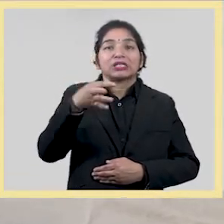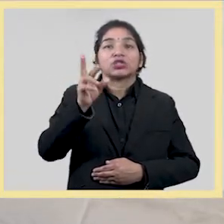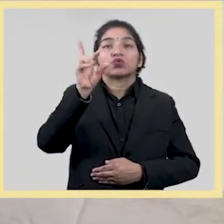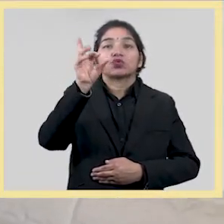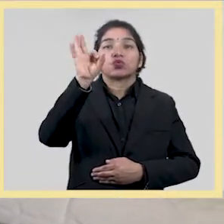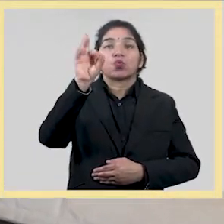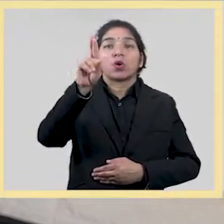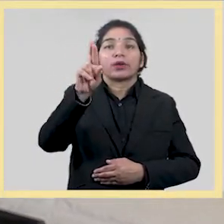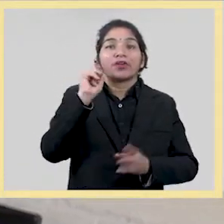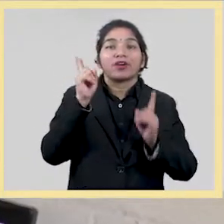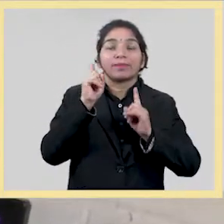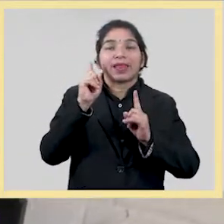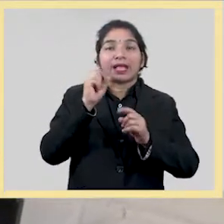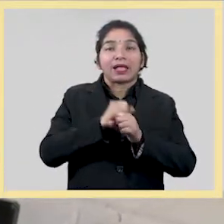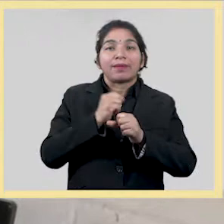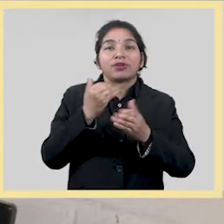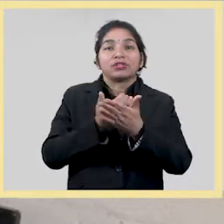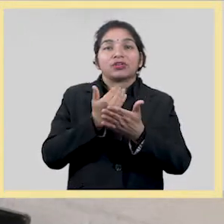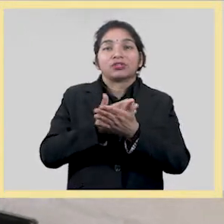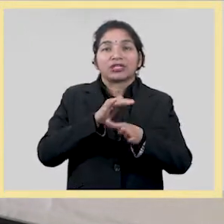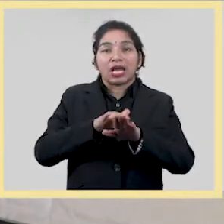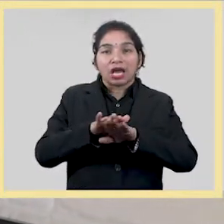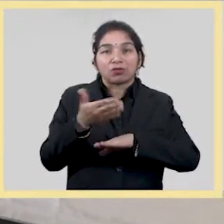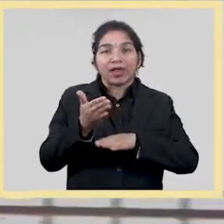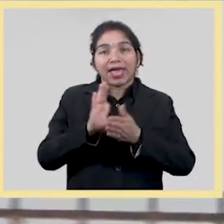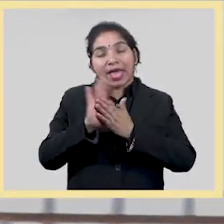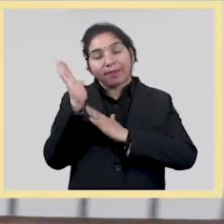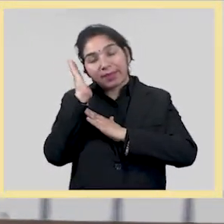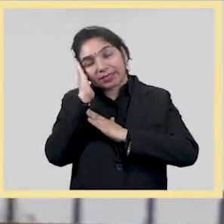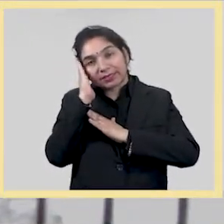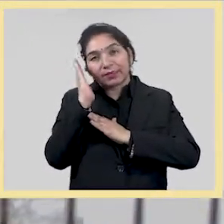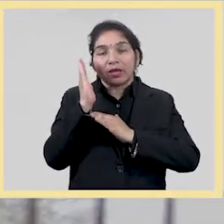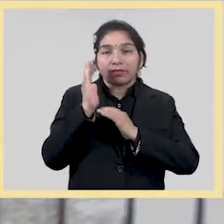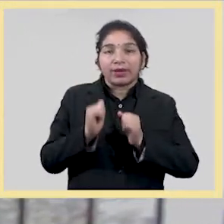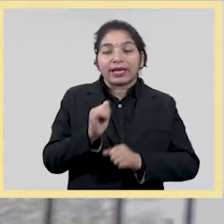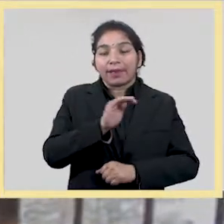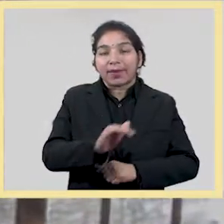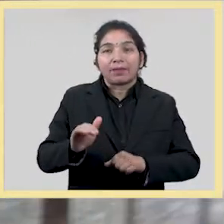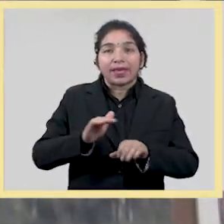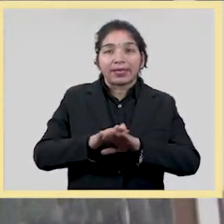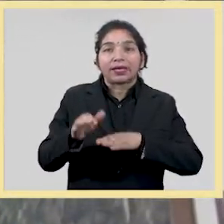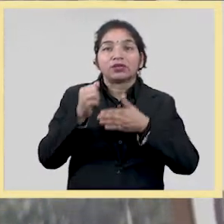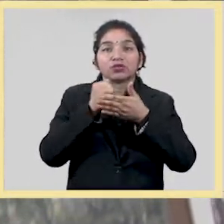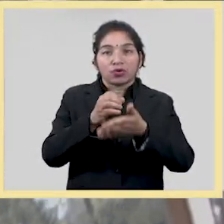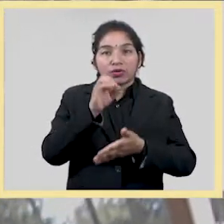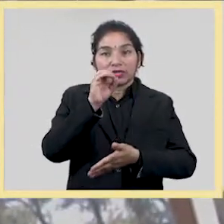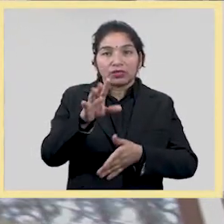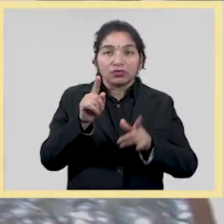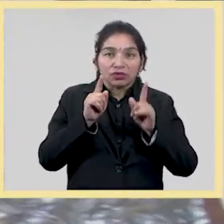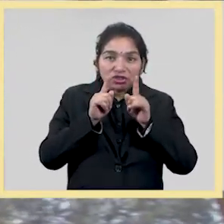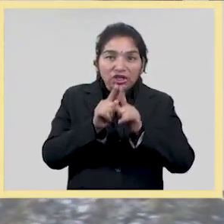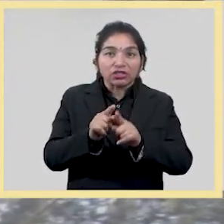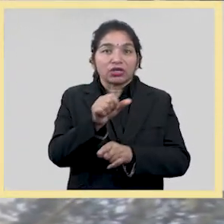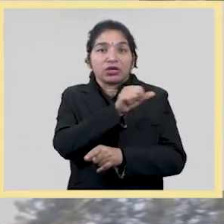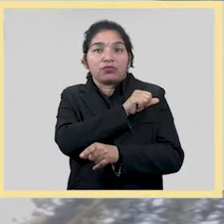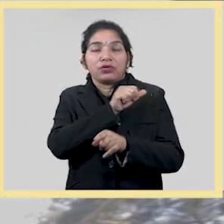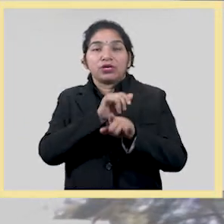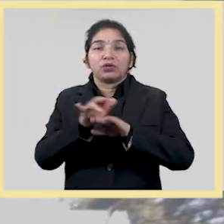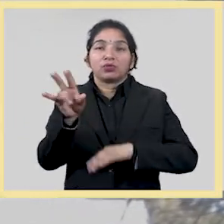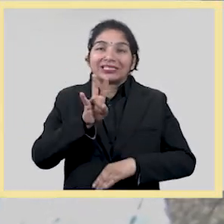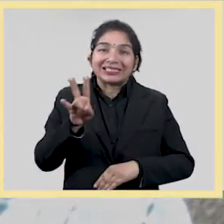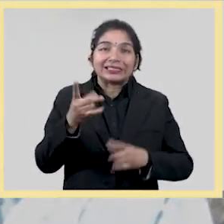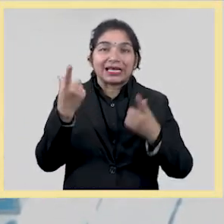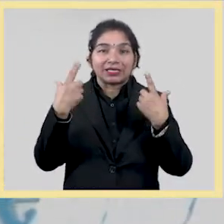अपाङ्गता सम्बन्धी काम गर्ने सङ्घ संस्थाहरूलाई आवासीय रूपमा रहेका बालबालिकालाई सहयोग प्रदान गर्नुका साथै उनीहरूको